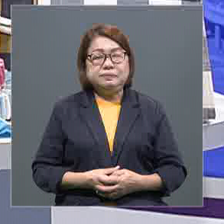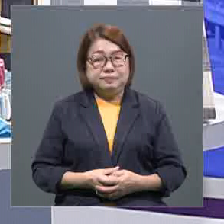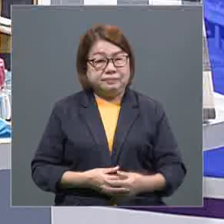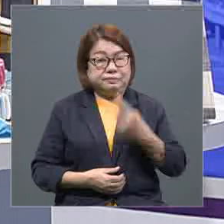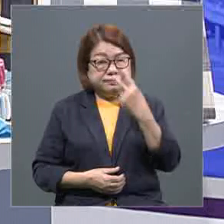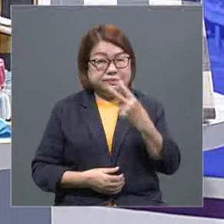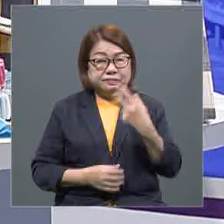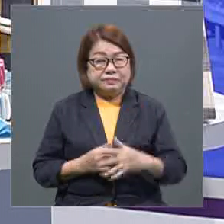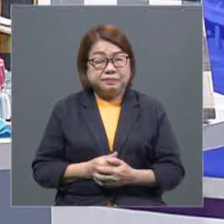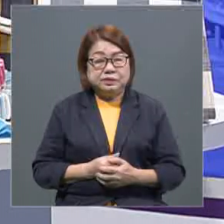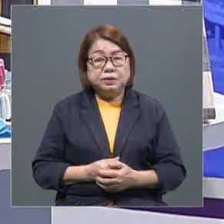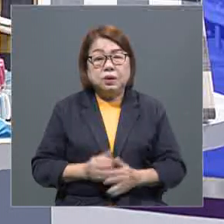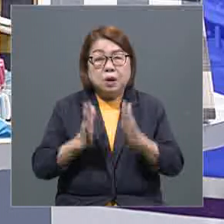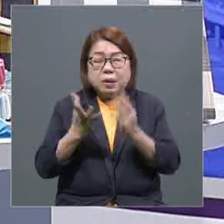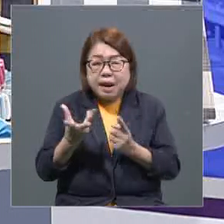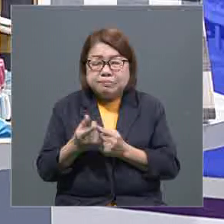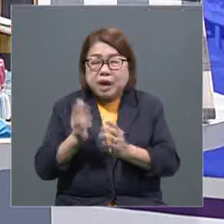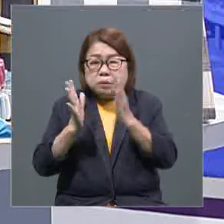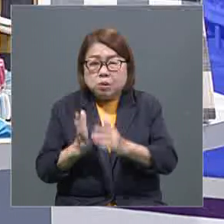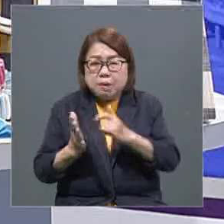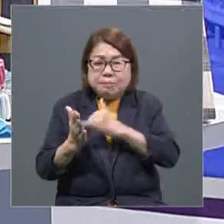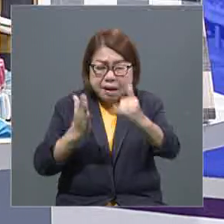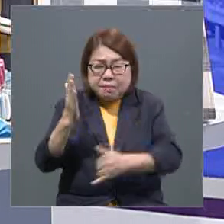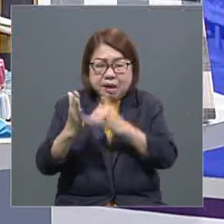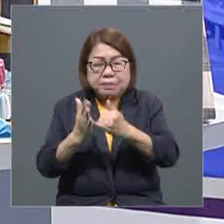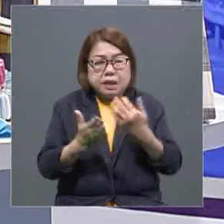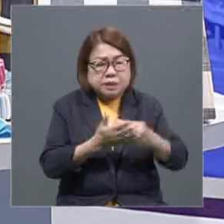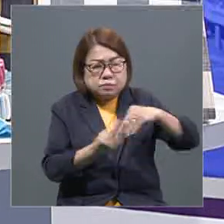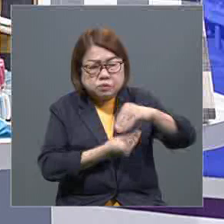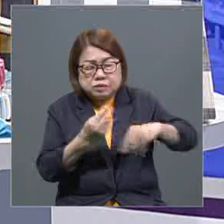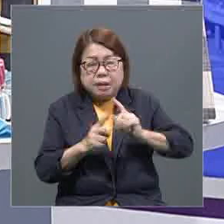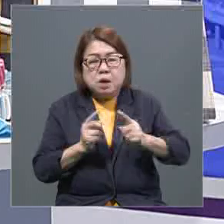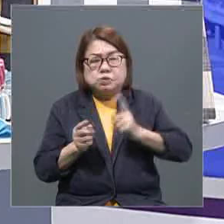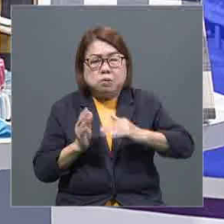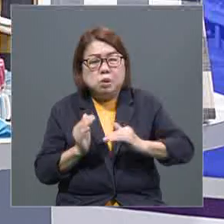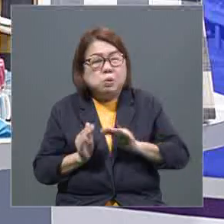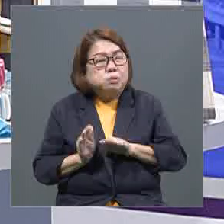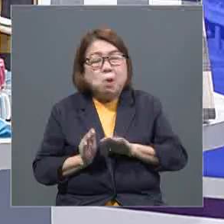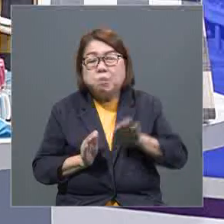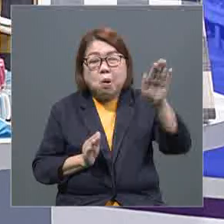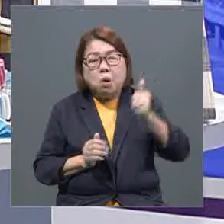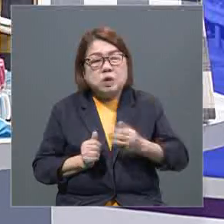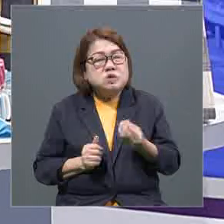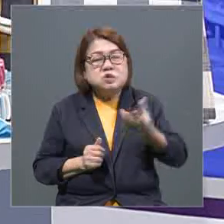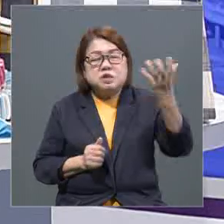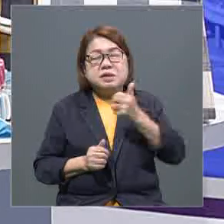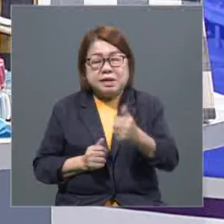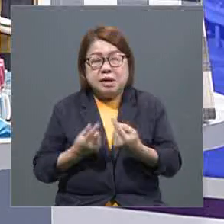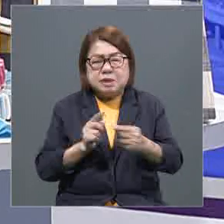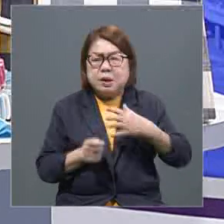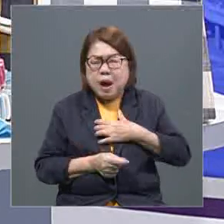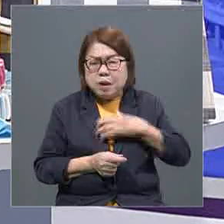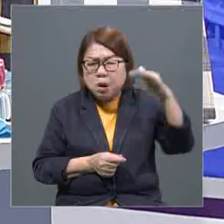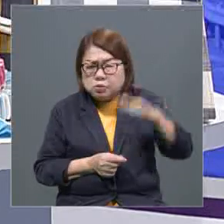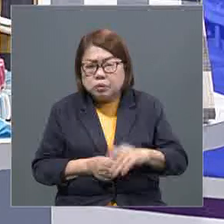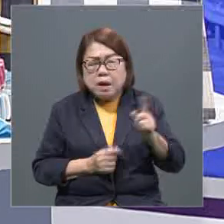ละนะฮะตัวเลขของคนเดินทางของเศรษฐกิจอะไรต่างๆเนี่ยเราอยากจะให้มันขึ้นมันดีในช่วงเทศกาลแต่ตัวเลขที่เราอยากจะให้มันลดก็คือ